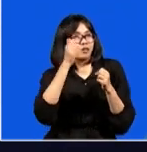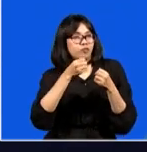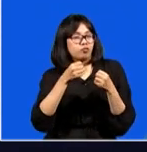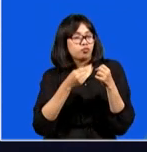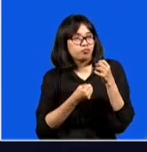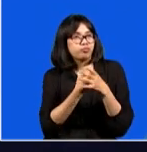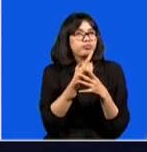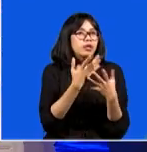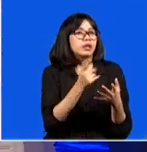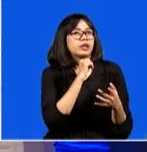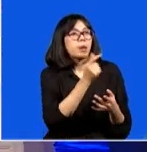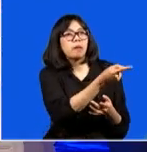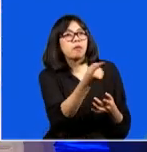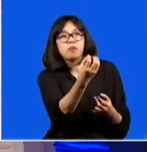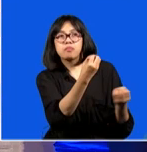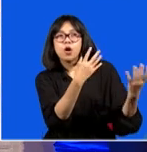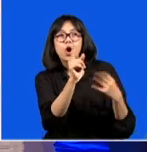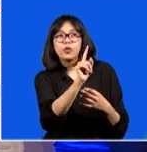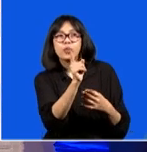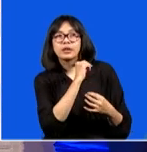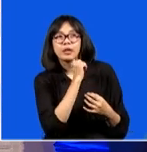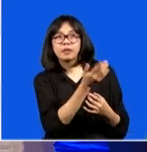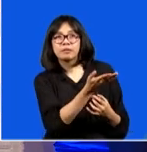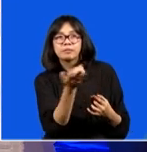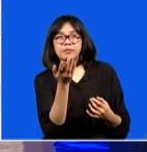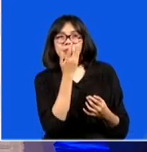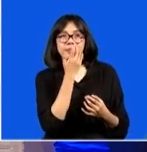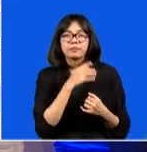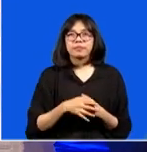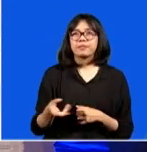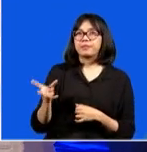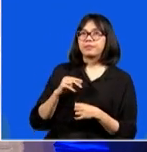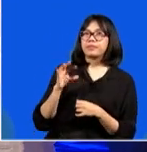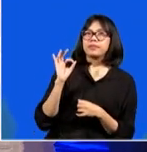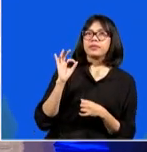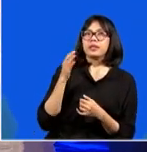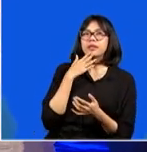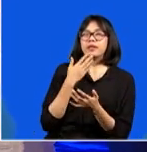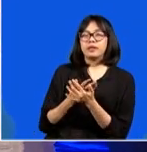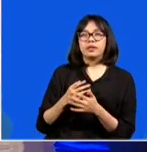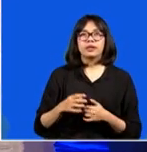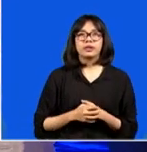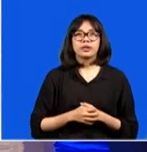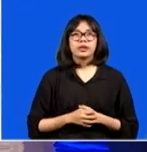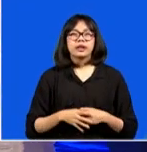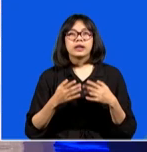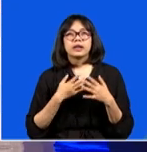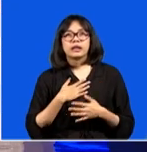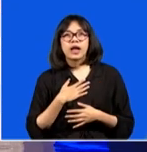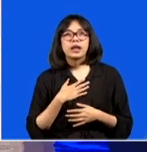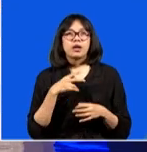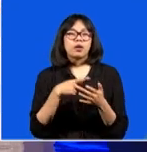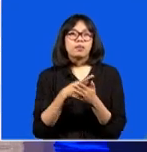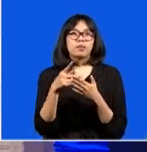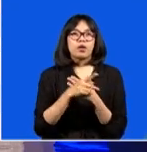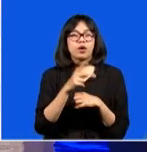guru penggerak siapa mau duluan sudah mereka silakan Terima kasih untuk kesempatannya hal yang saya dapatkan dari program